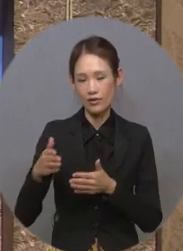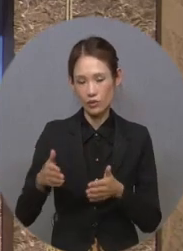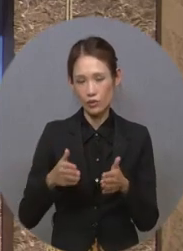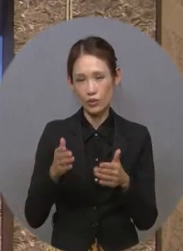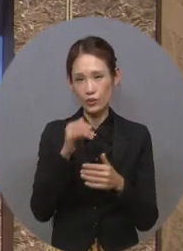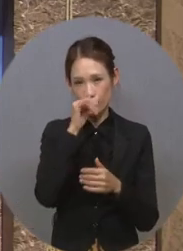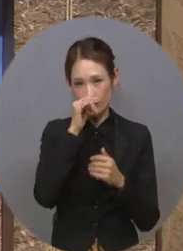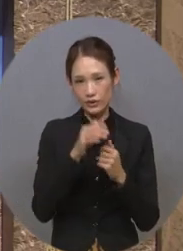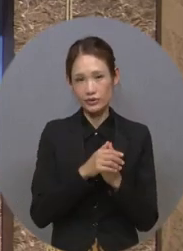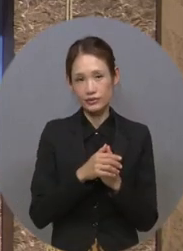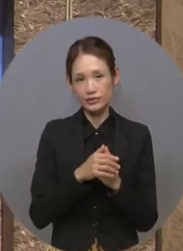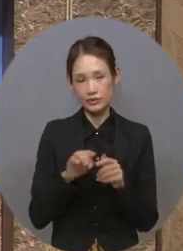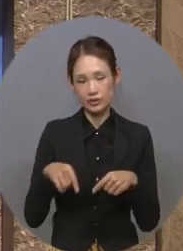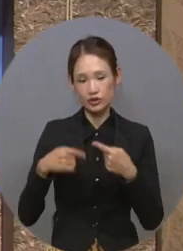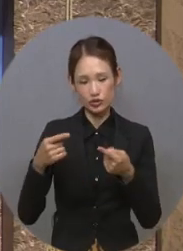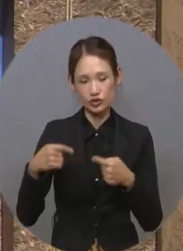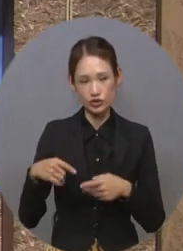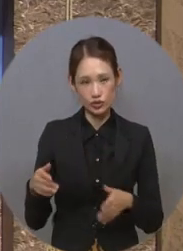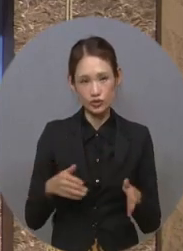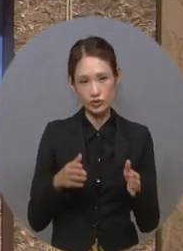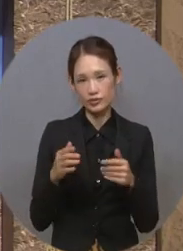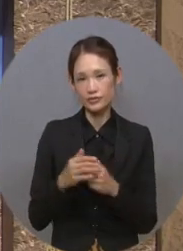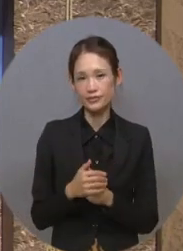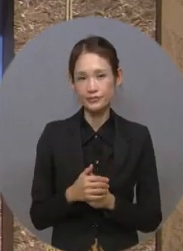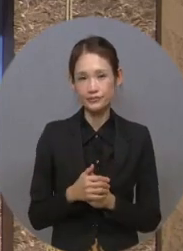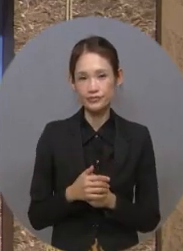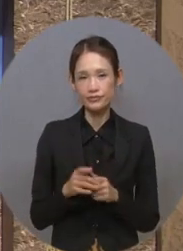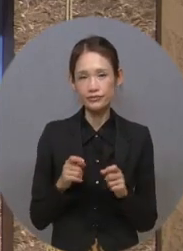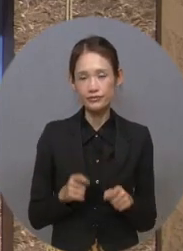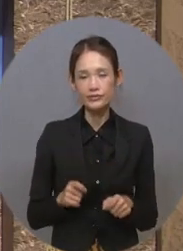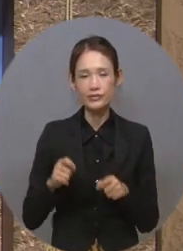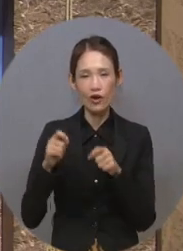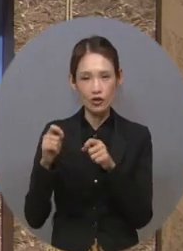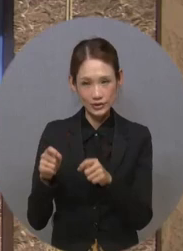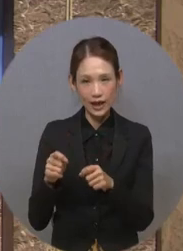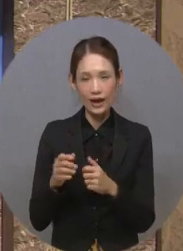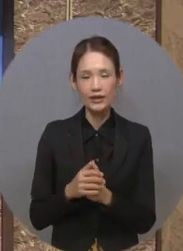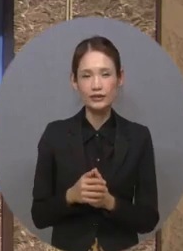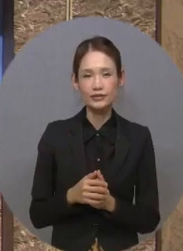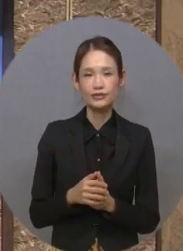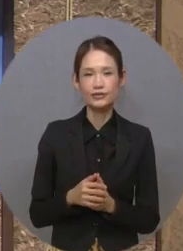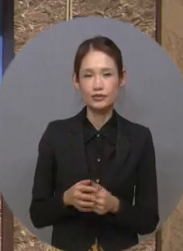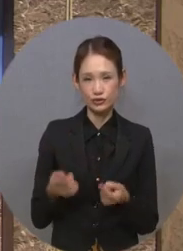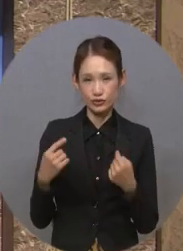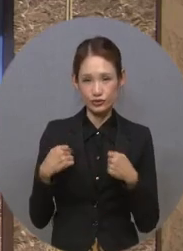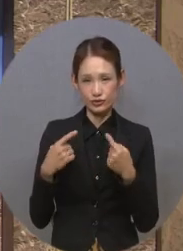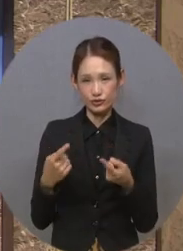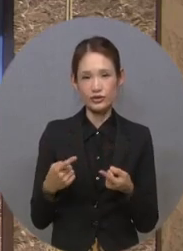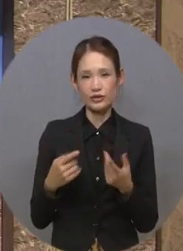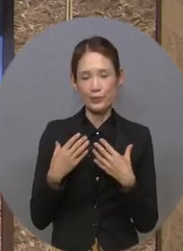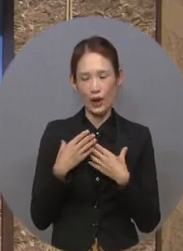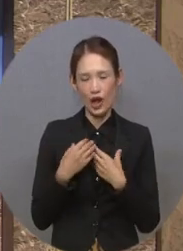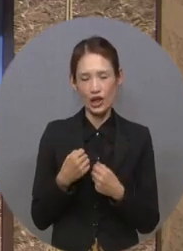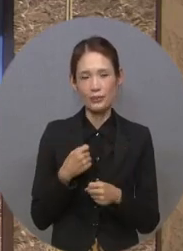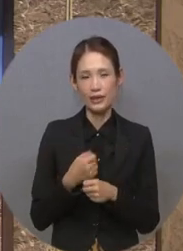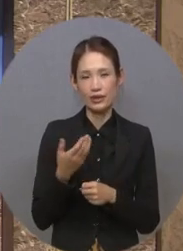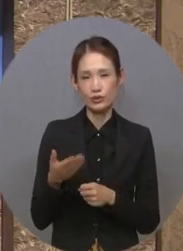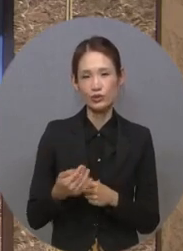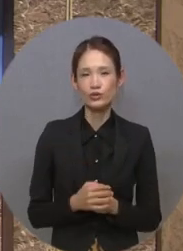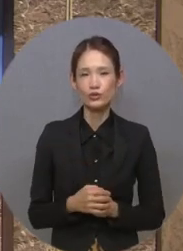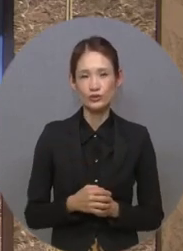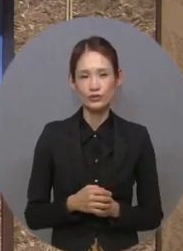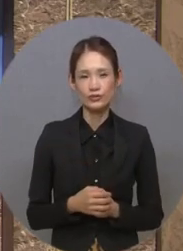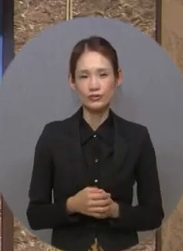진지름로 이제 그것도 연장해서 그 출입을 편안하게 해줘야 되니까